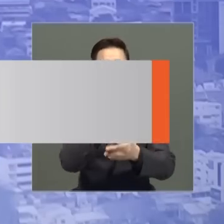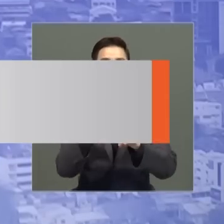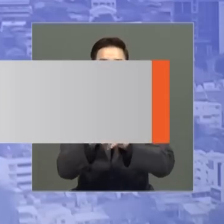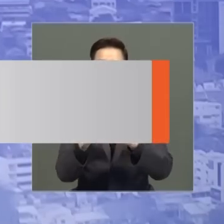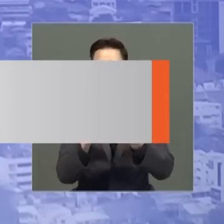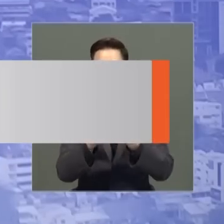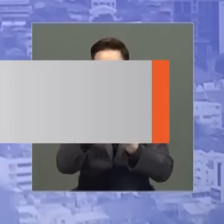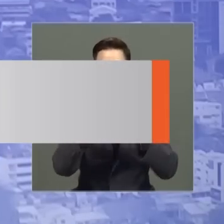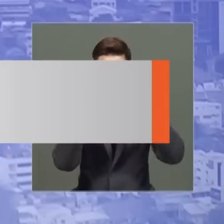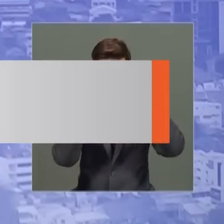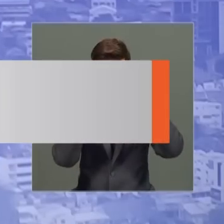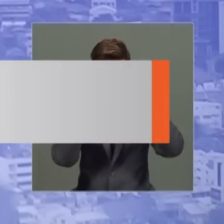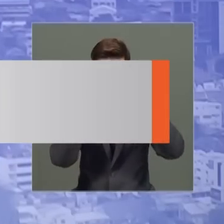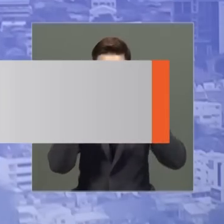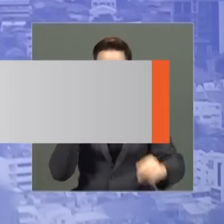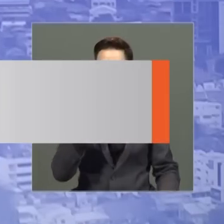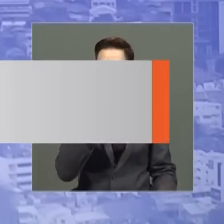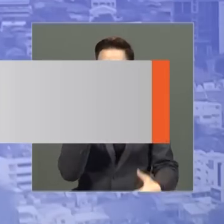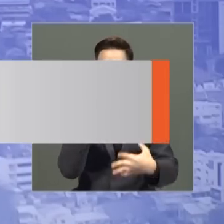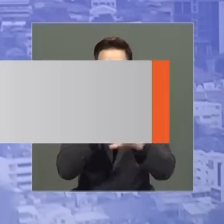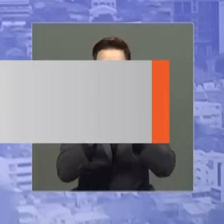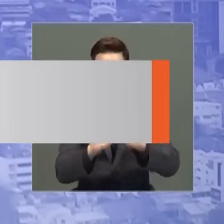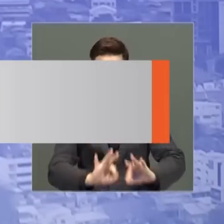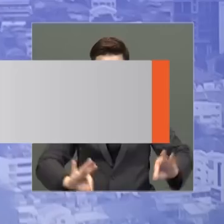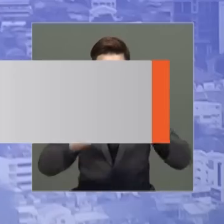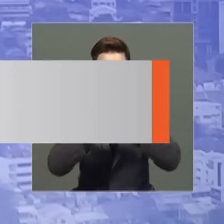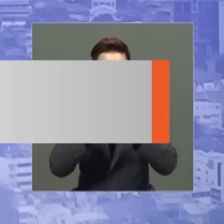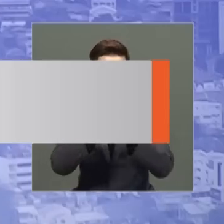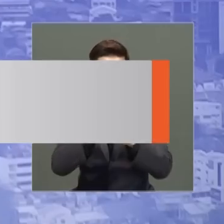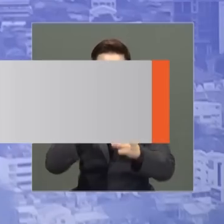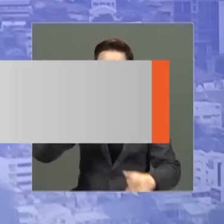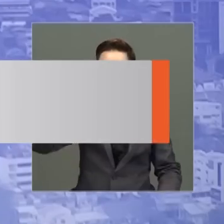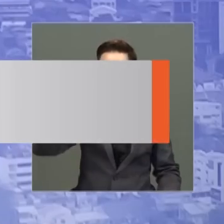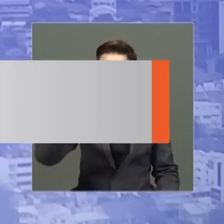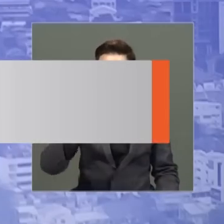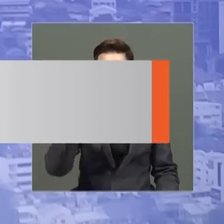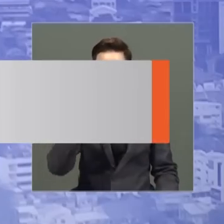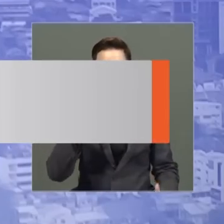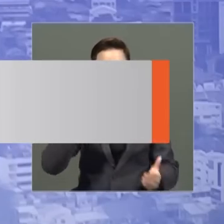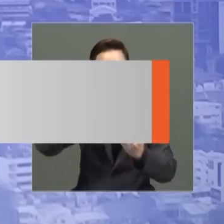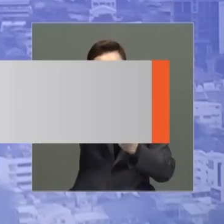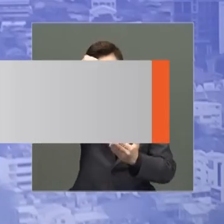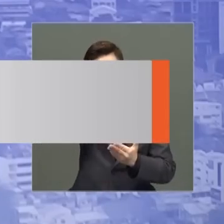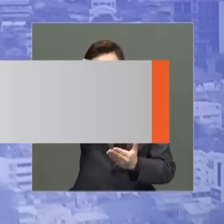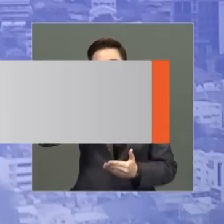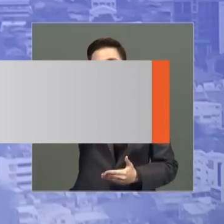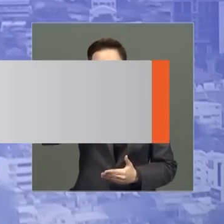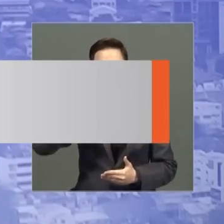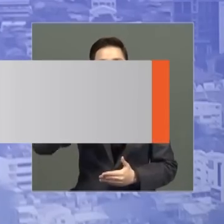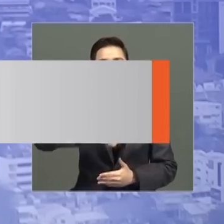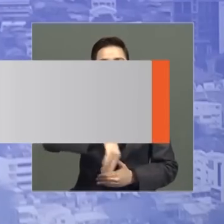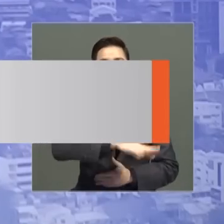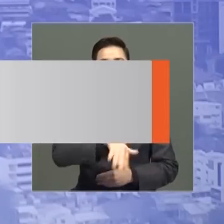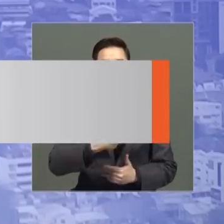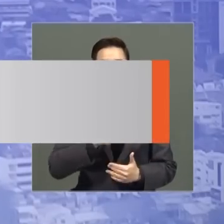งที่ท่านนายกรัฐมนตรีให้ความสำคัญเป็นห่วงเป็นพิเศษตอนนี้จะพบว่ามีนักเรียนไทยจำนวนมากนะคะ